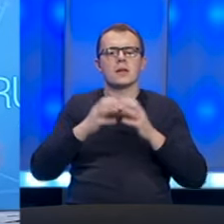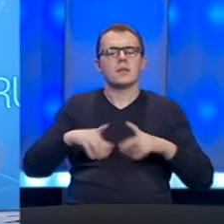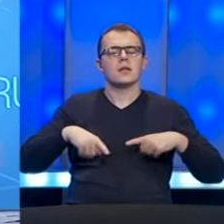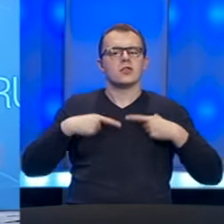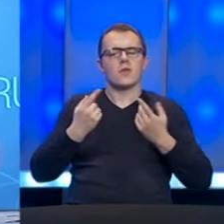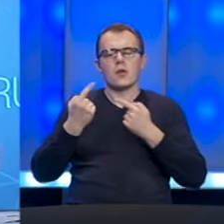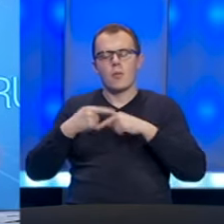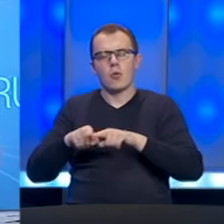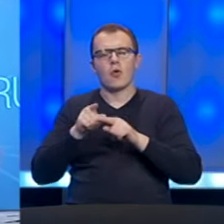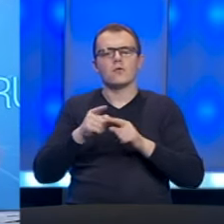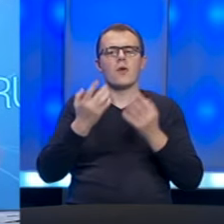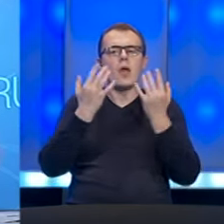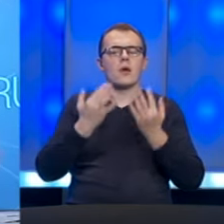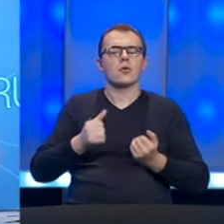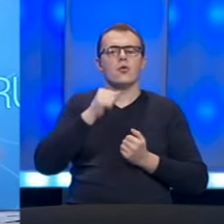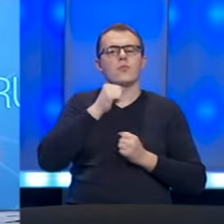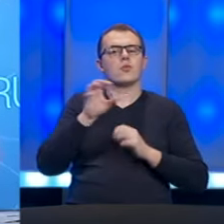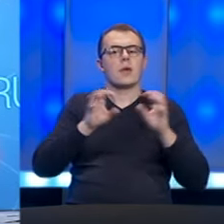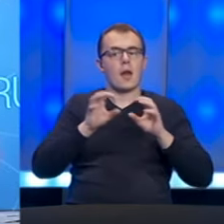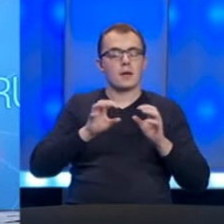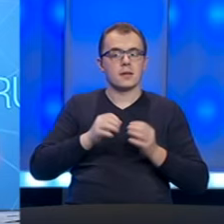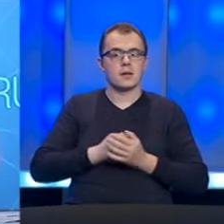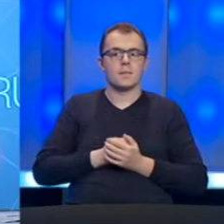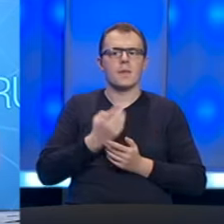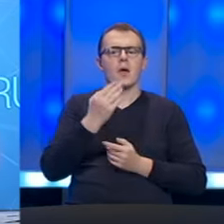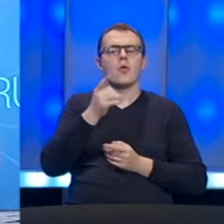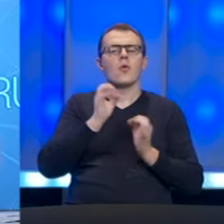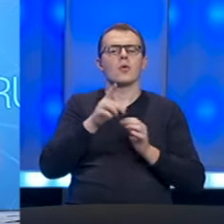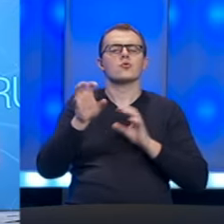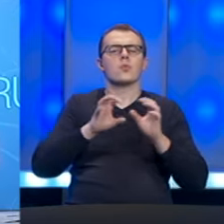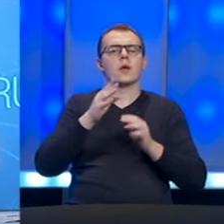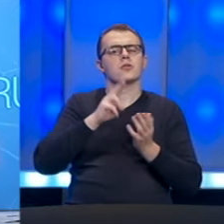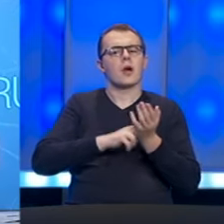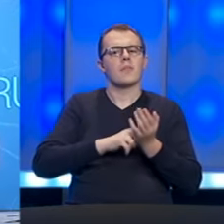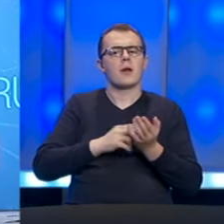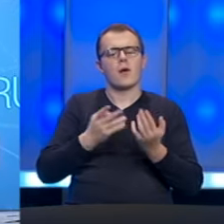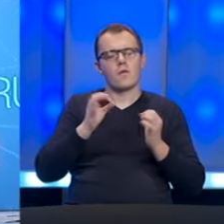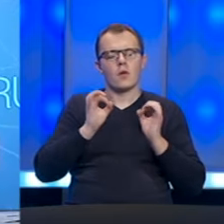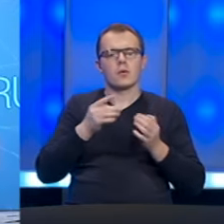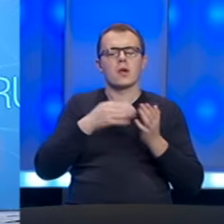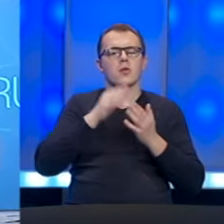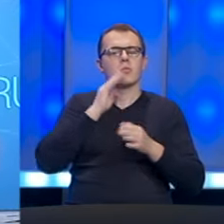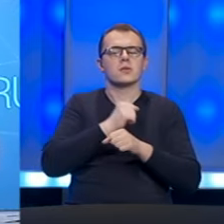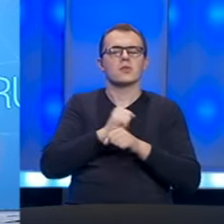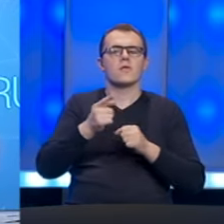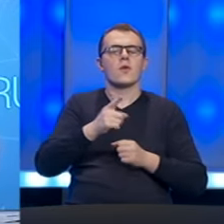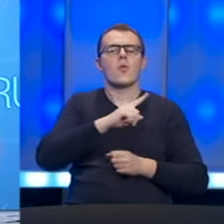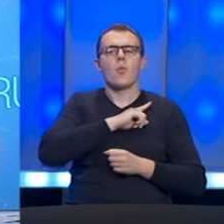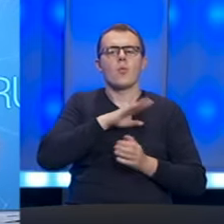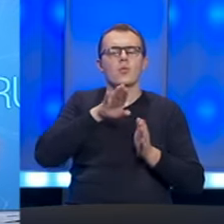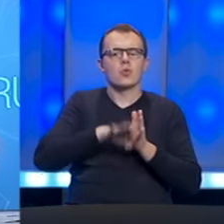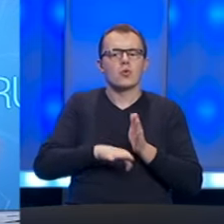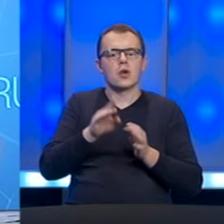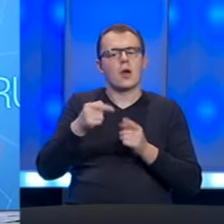na ekonomiju i radnike. Koliko su radnička prava, evo konkretno u Bosni i Hercegovini, ugrožena